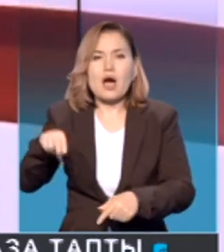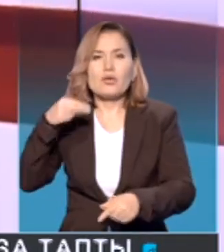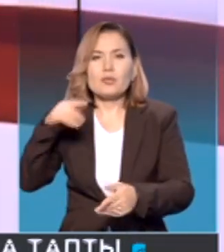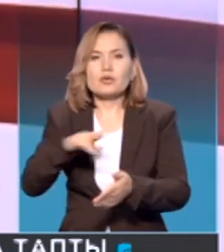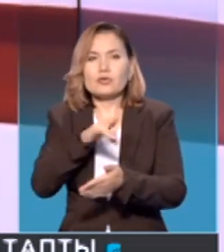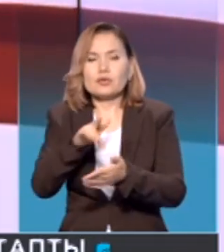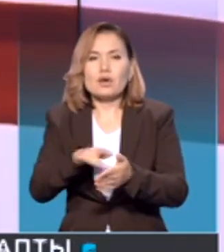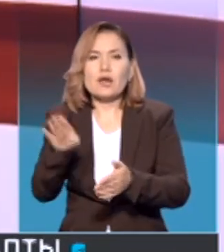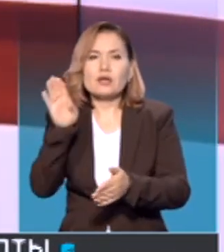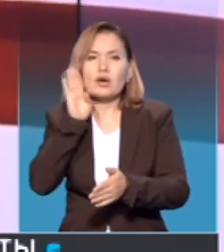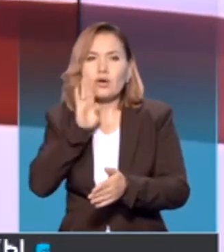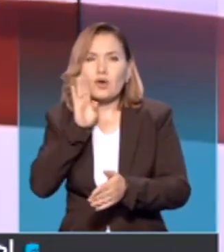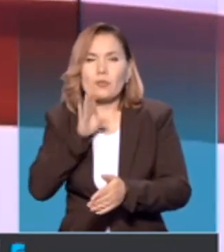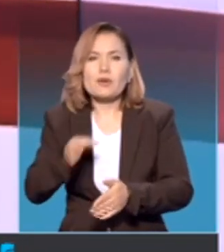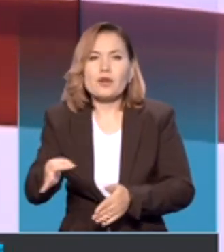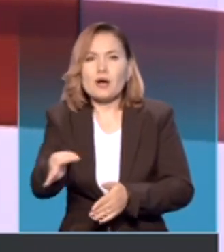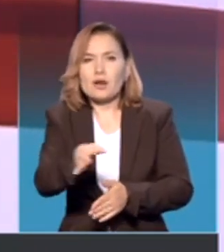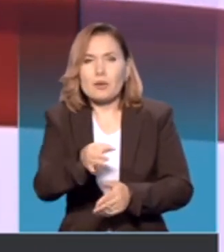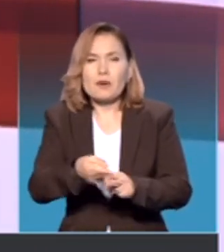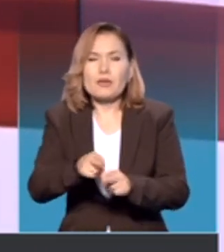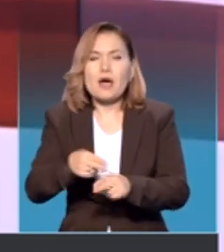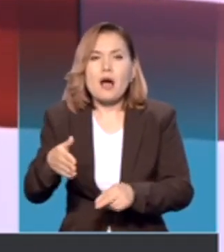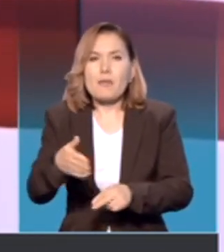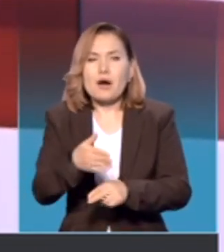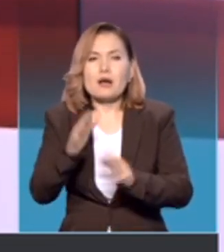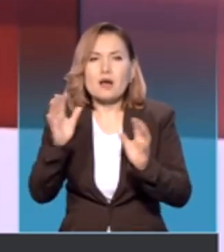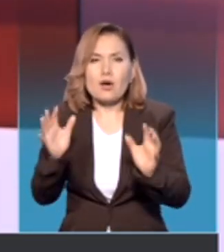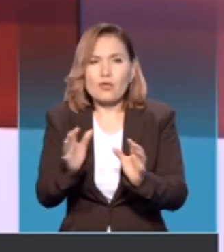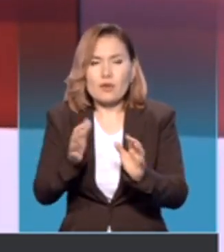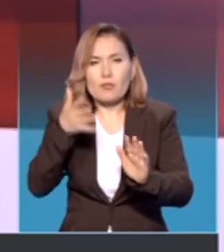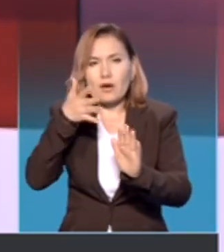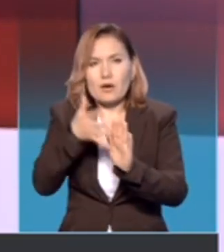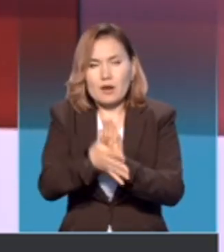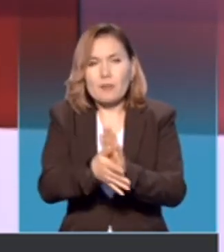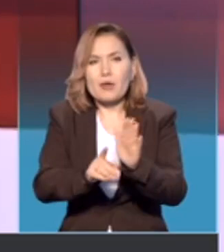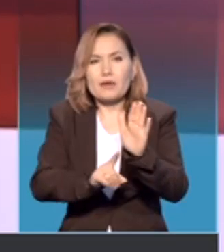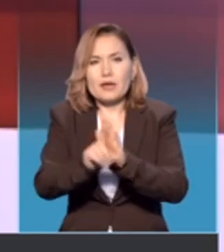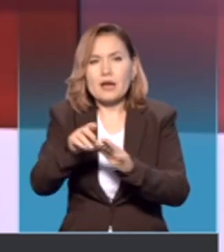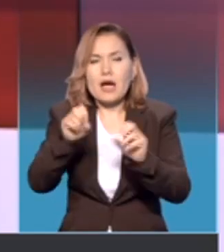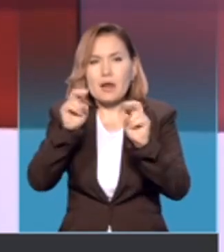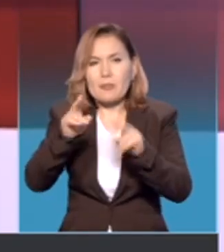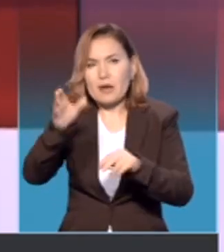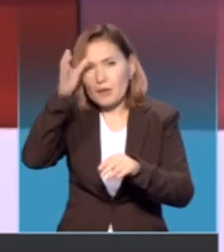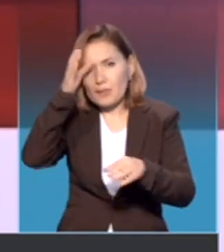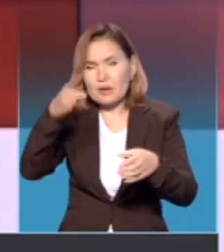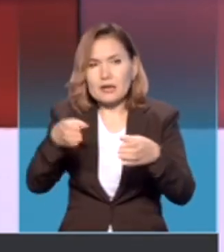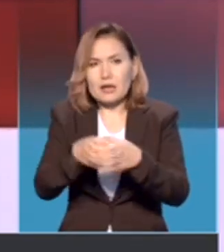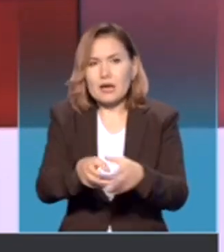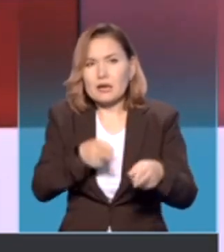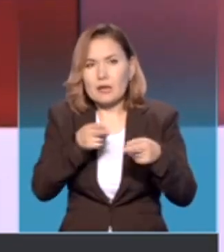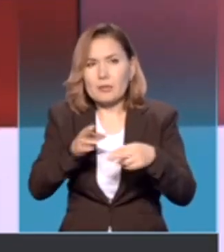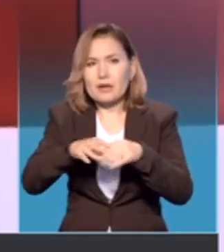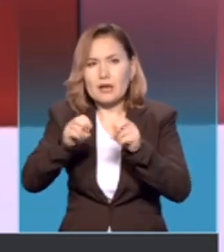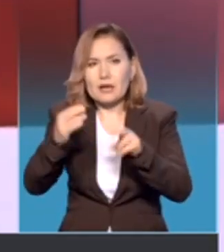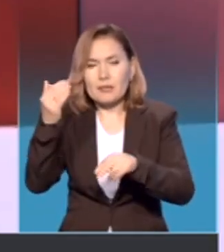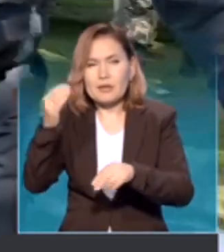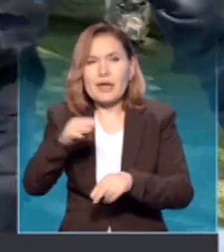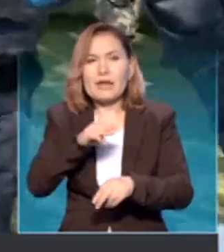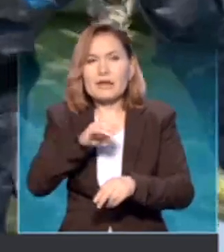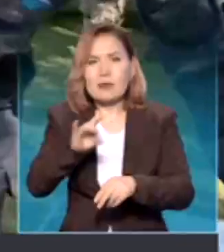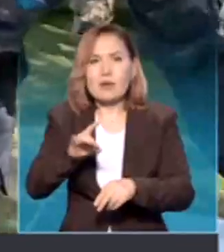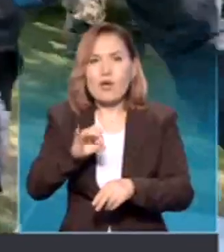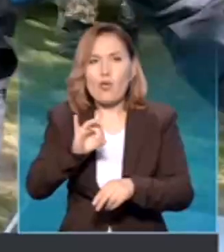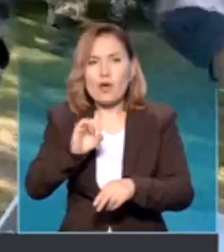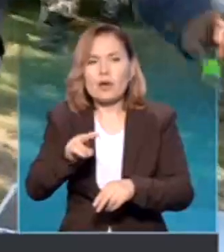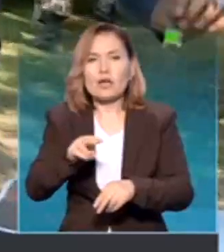Ауэсай, Ақтөбедегі су айдындары мен ондағы балық қоры зерттеліп жатыр. Ол үшін өңірге арнайы ғылыми экспедиция келді. Мамандар темір,